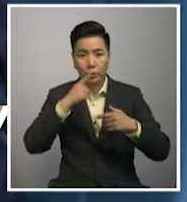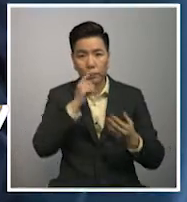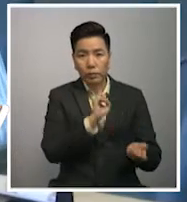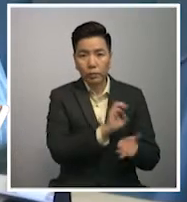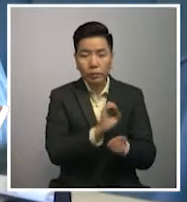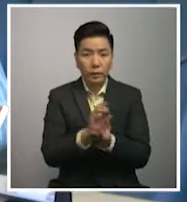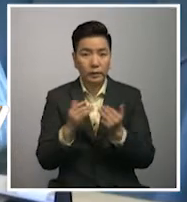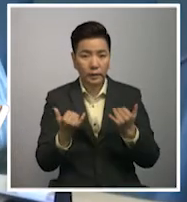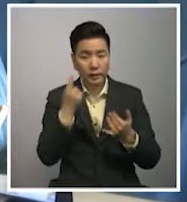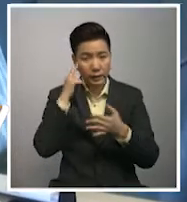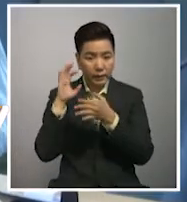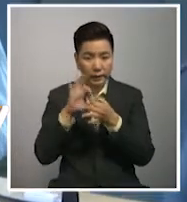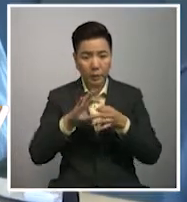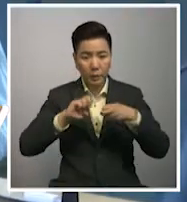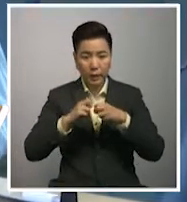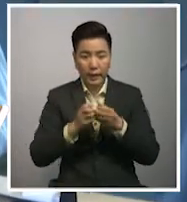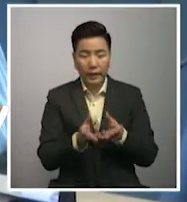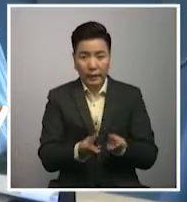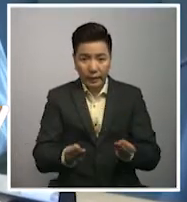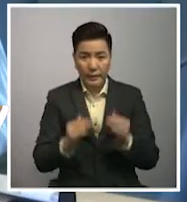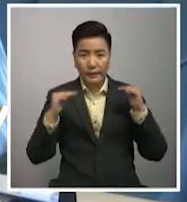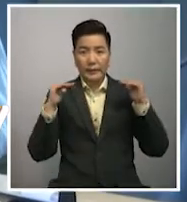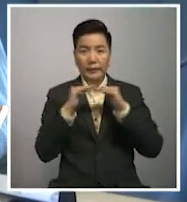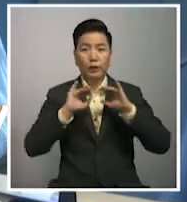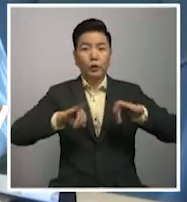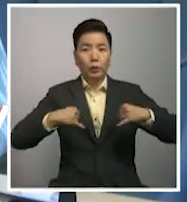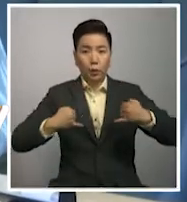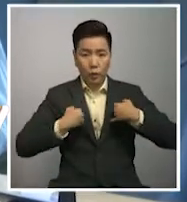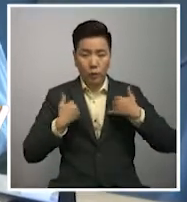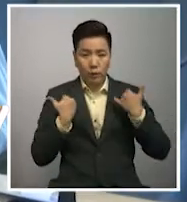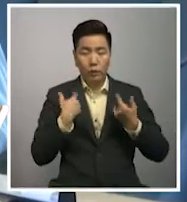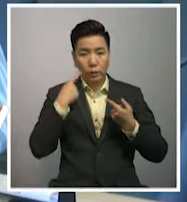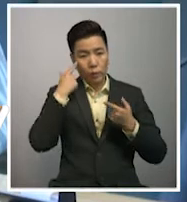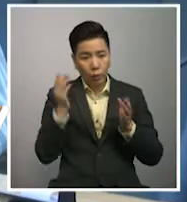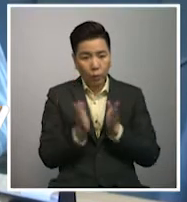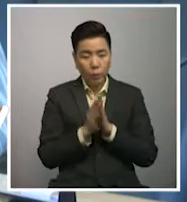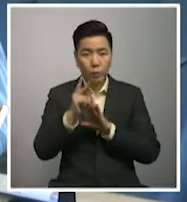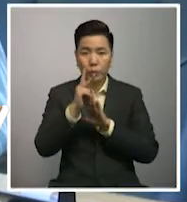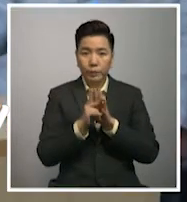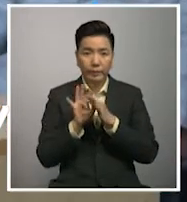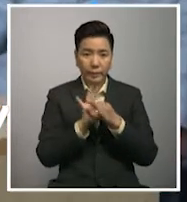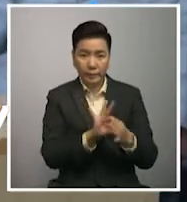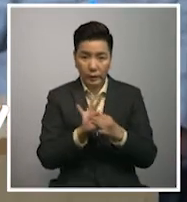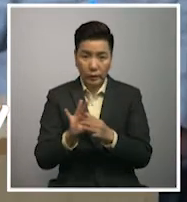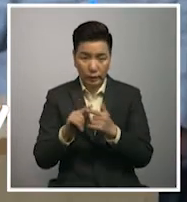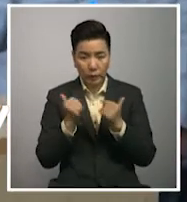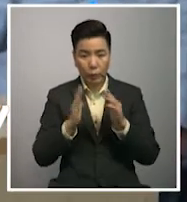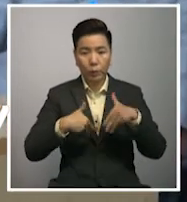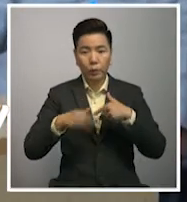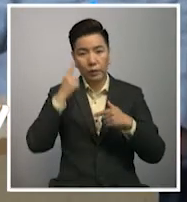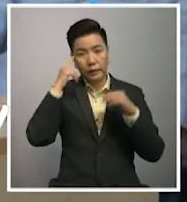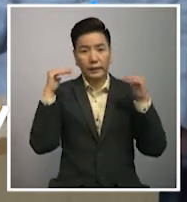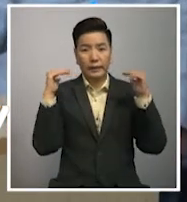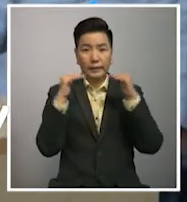ผลกระทบเกี่ยวกับสภาพปัญหาที่ดินและการออกเอกสารสิทธิ์ในที่ดินรวมไปถึงข้อกฎหมายที่เกี่ยวข้องเพื่อให้ประชาชนมี